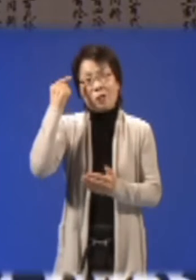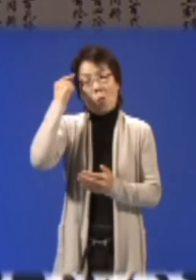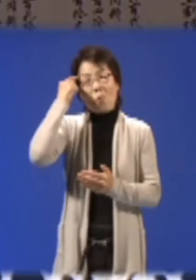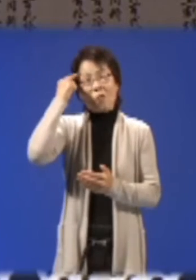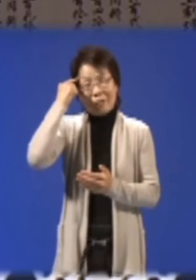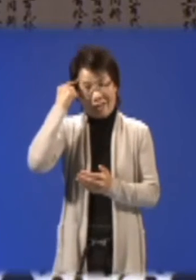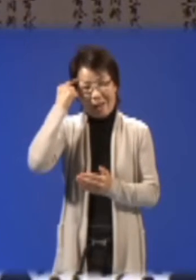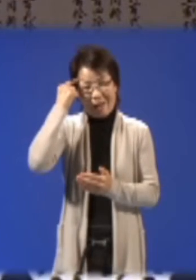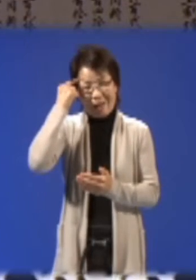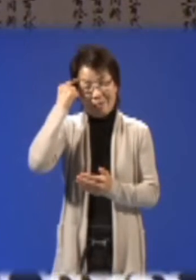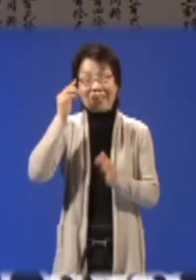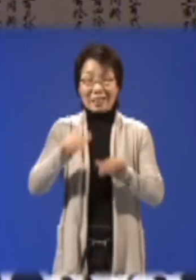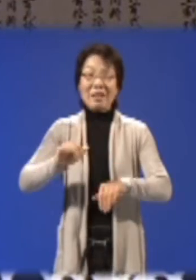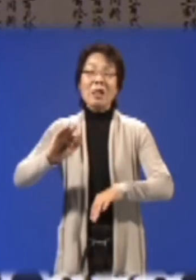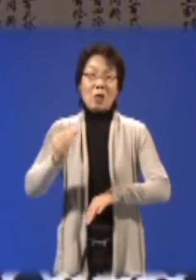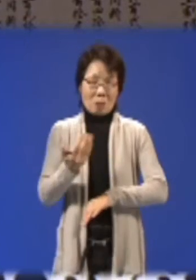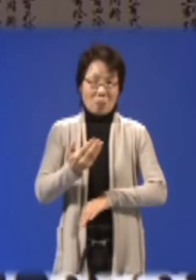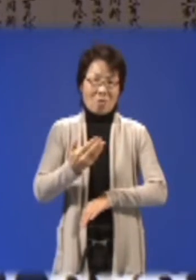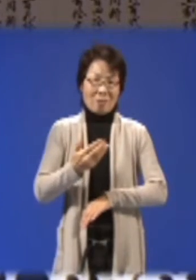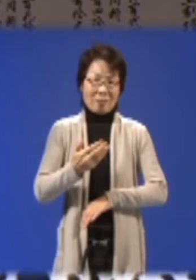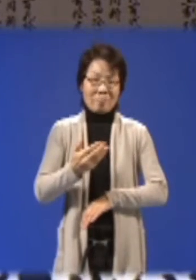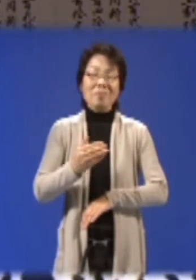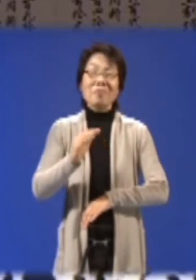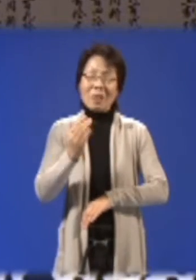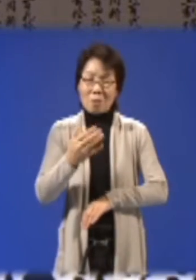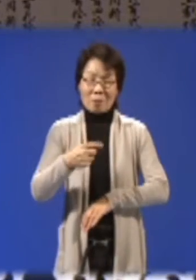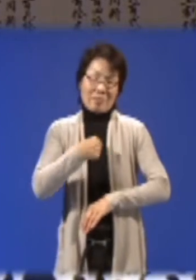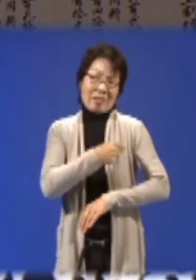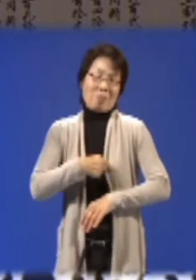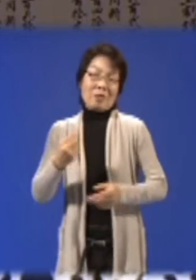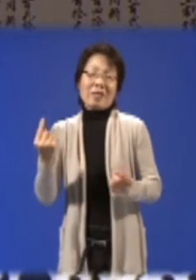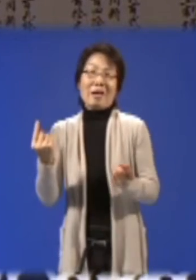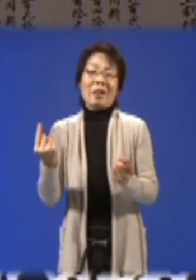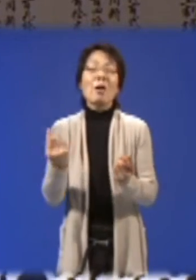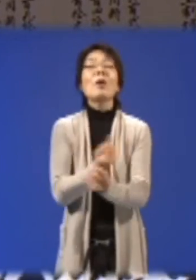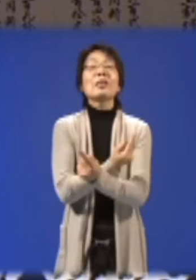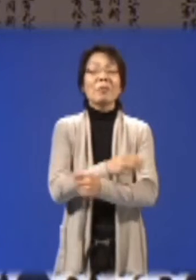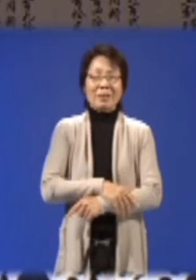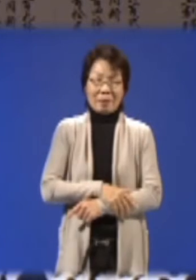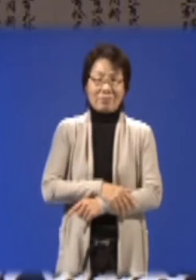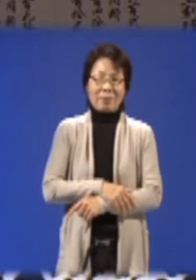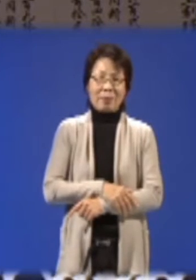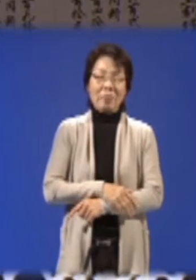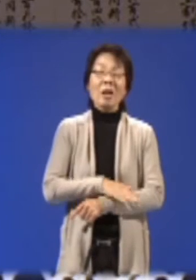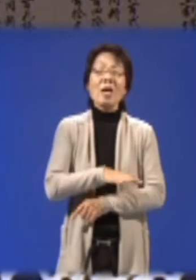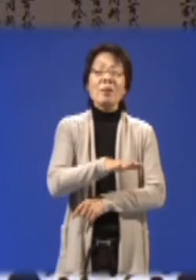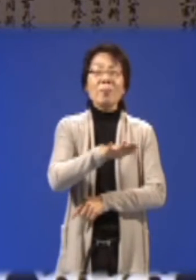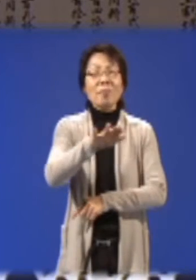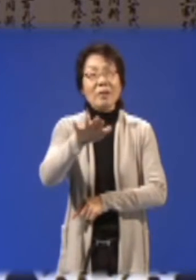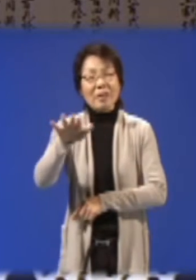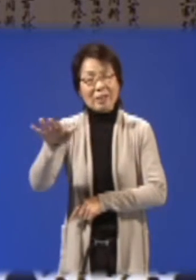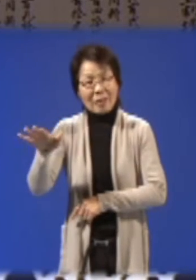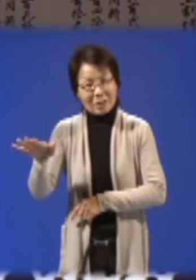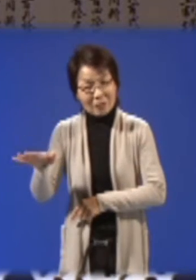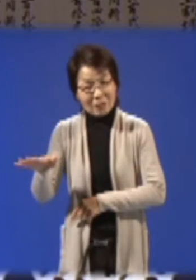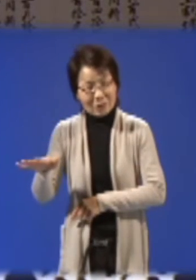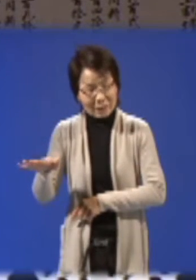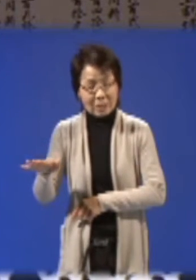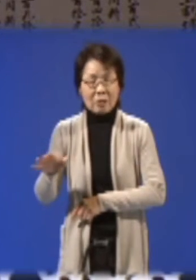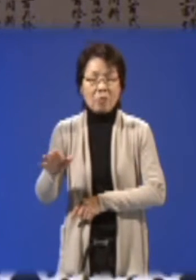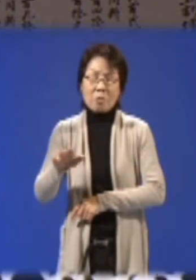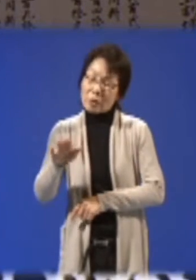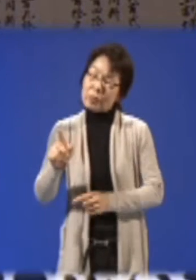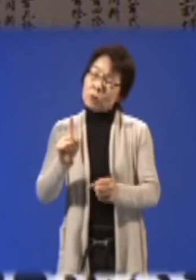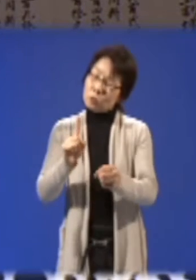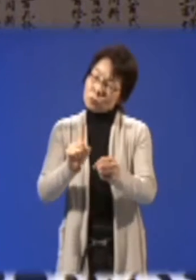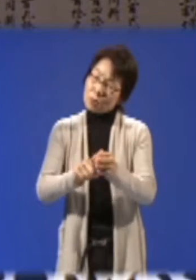なしにいろいろ教育を受けてるとね、人のためっていうかね、妖怪のためにやることで、まあ自分が、これからも含めてですね、どうい